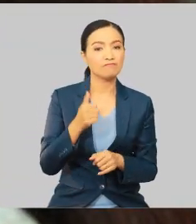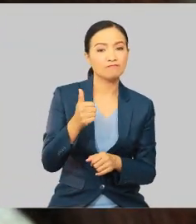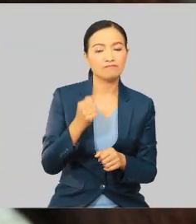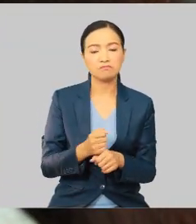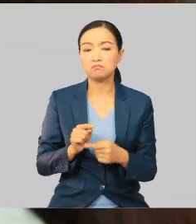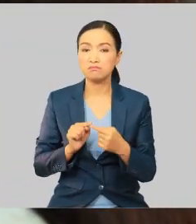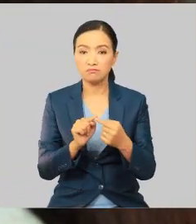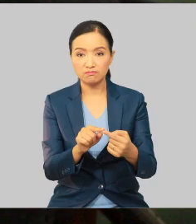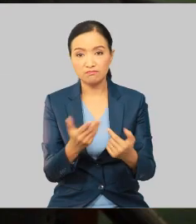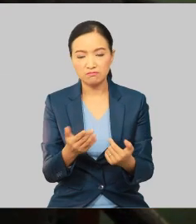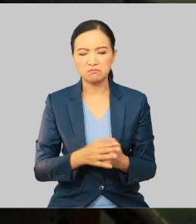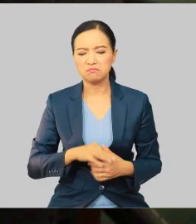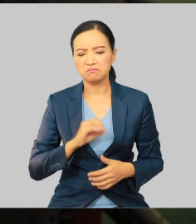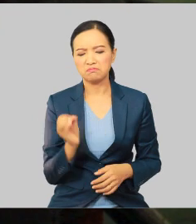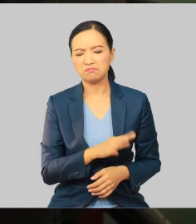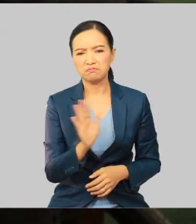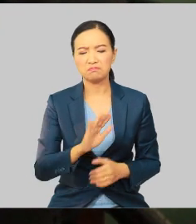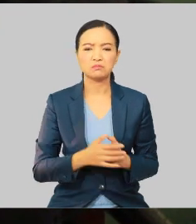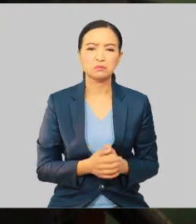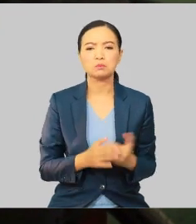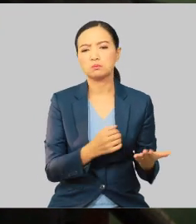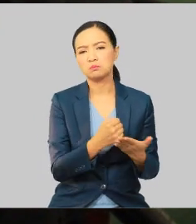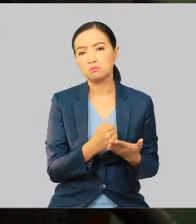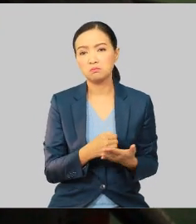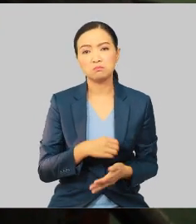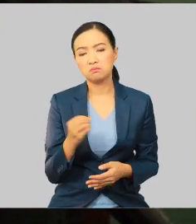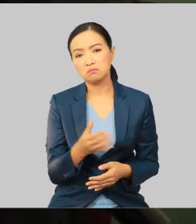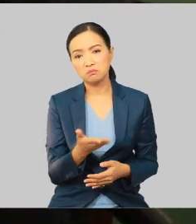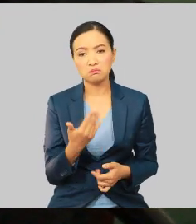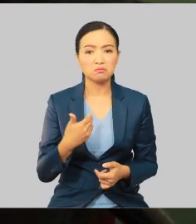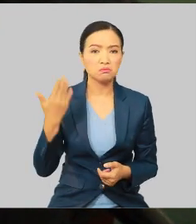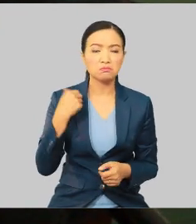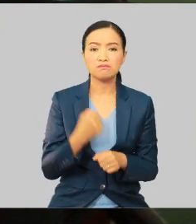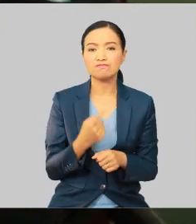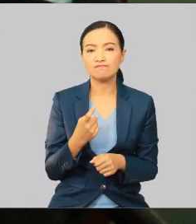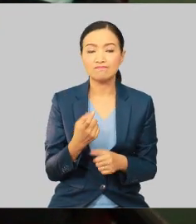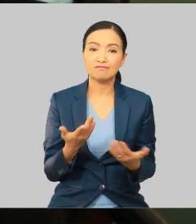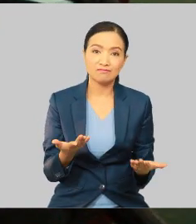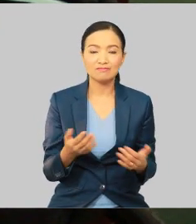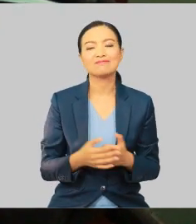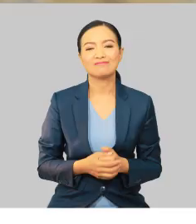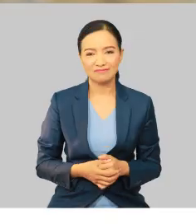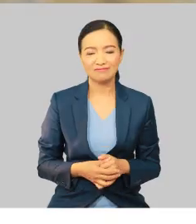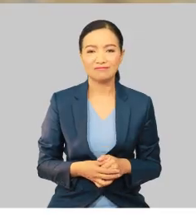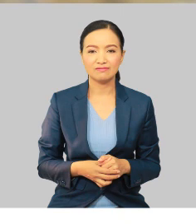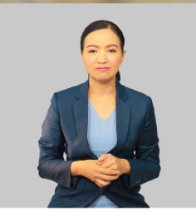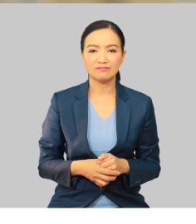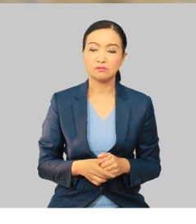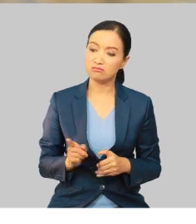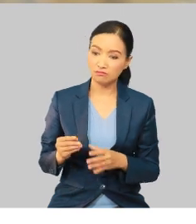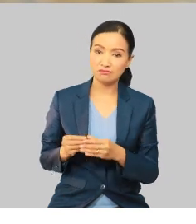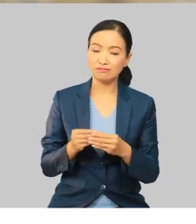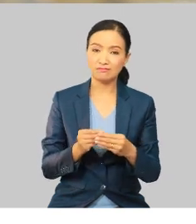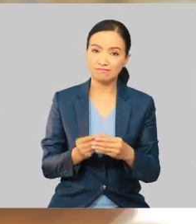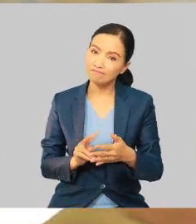มเราจะทำต่อไหมทิ้งมันเพราะไม่มีใครไม่มีคนช่วยทิ้งมันเพราะตอนนั้นเรายังทำไม่ได้หรือเปล่า และสิ่งที่พา